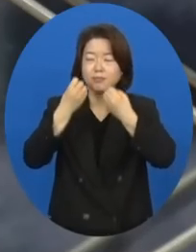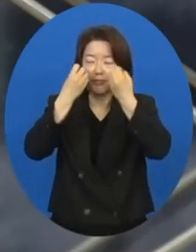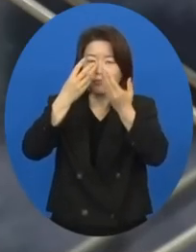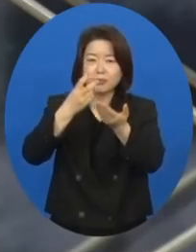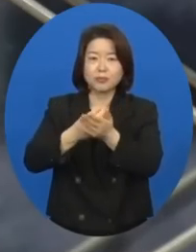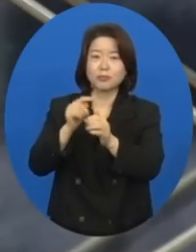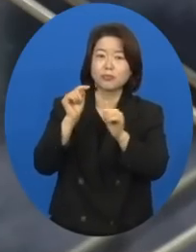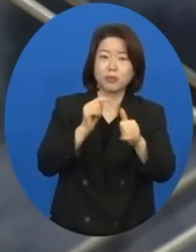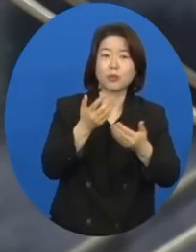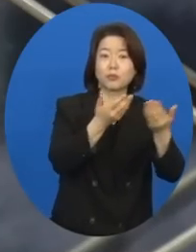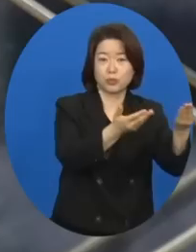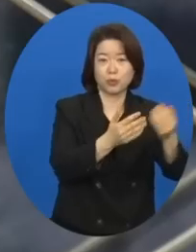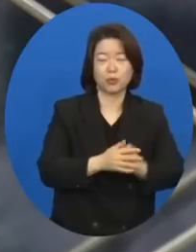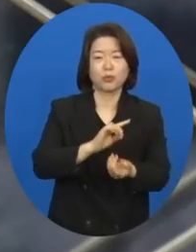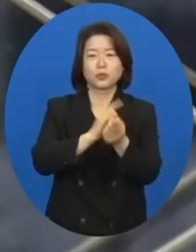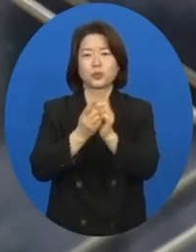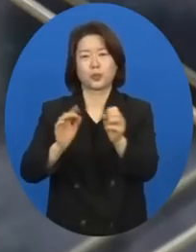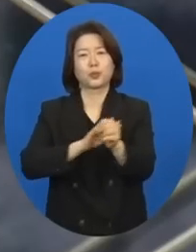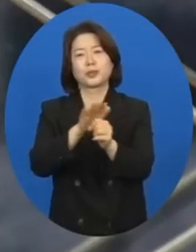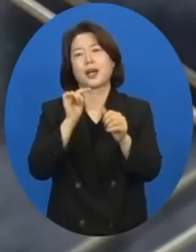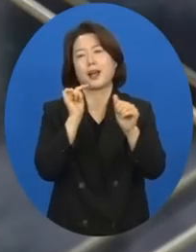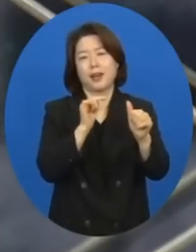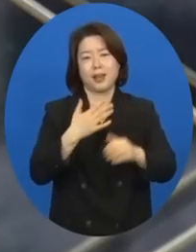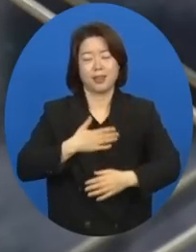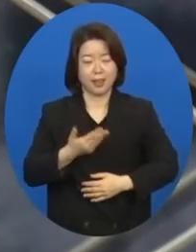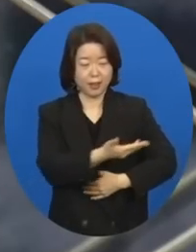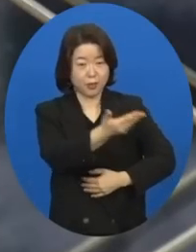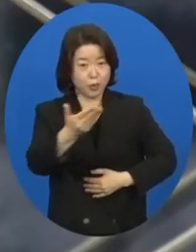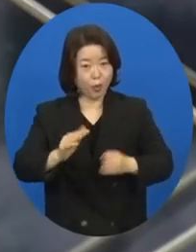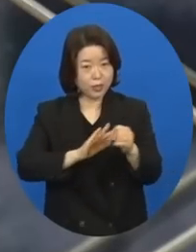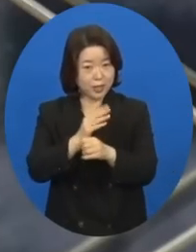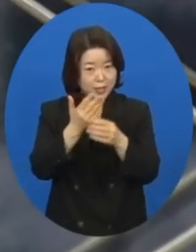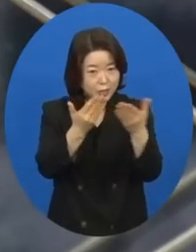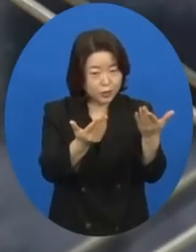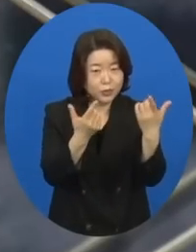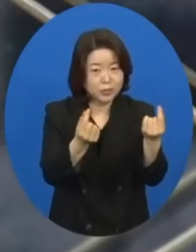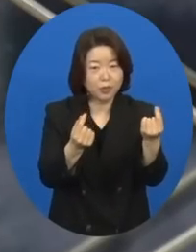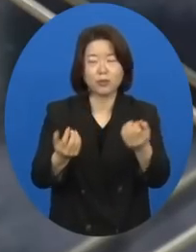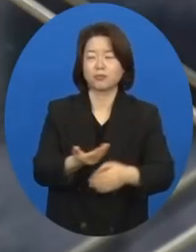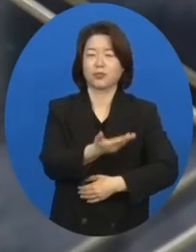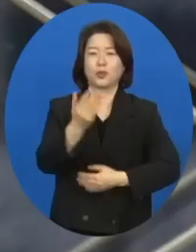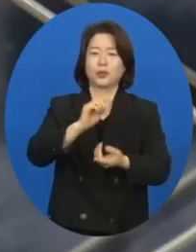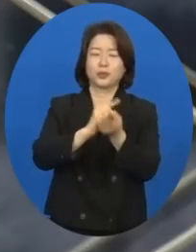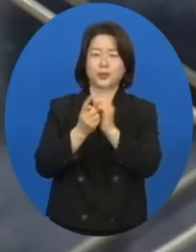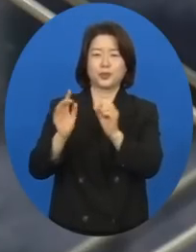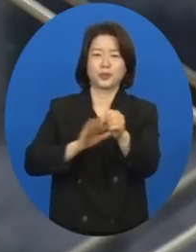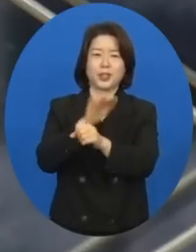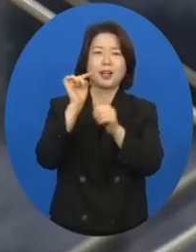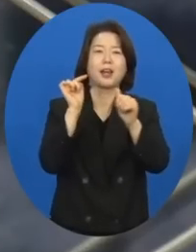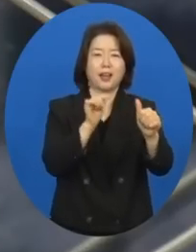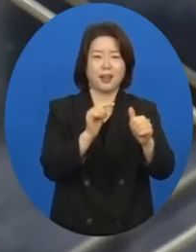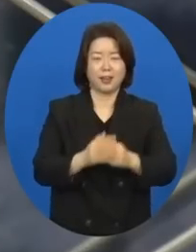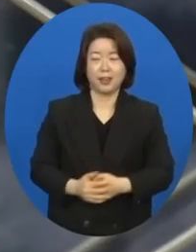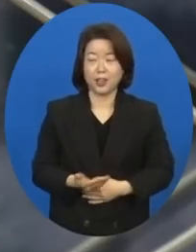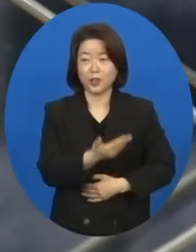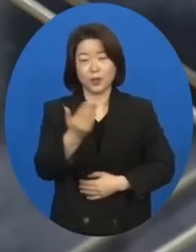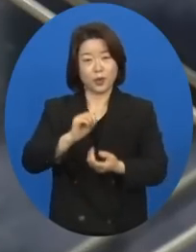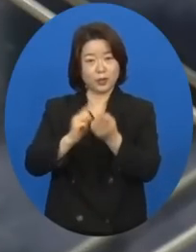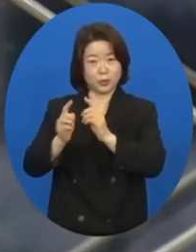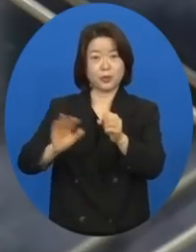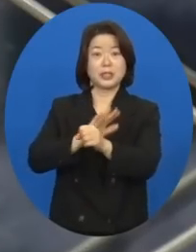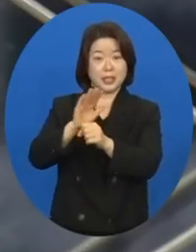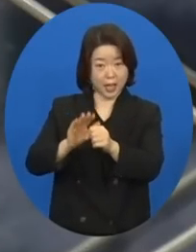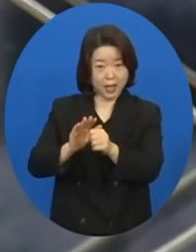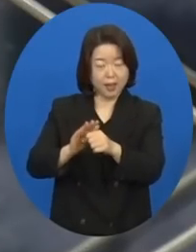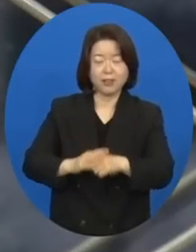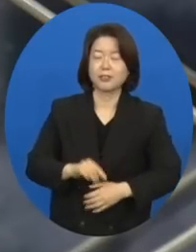주노니 서로 사랑하라. 내가 너희를 사랑한 것 같이 너희도 서로 사랑하라. 너희가 서로 사랑하면